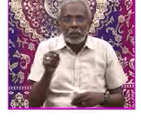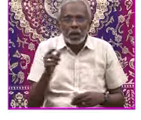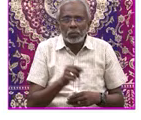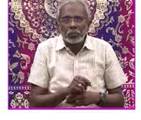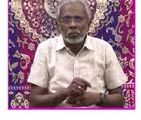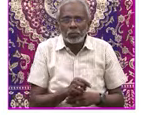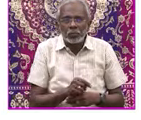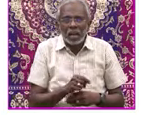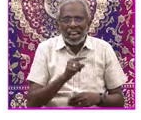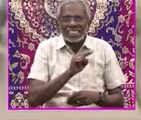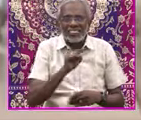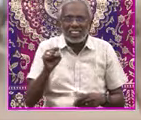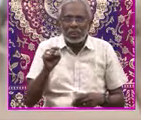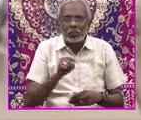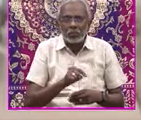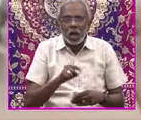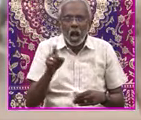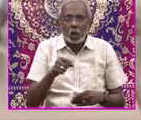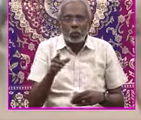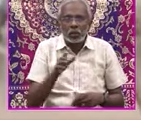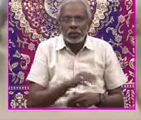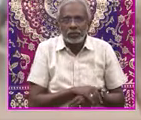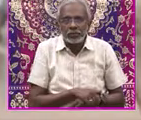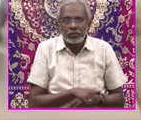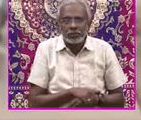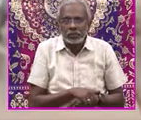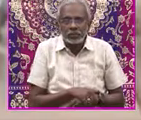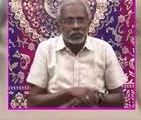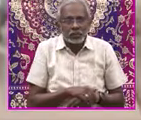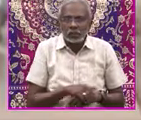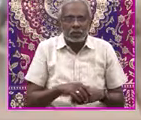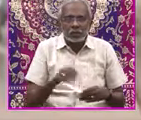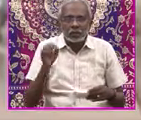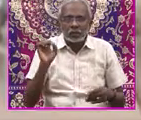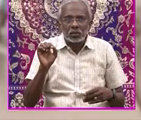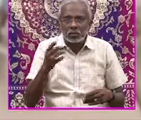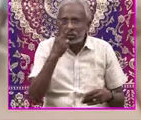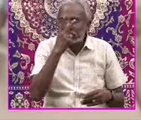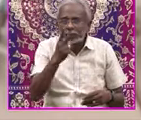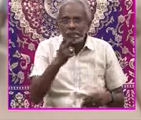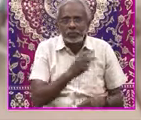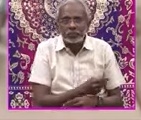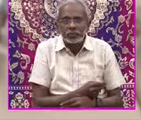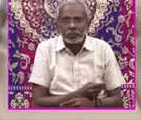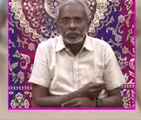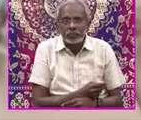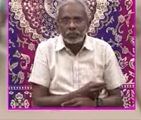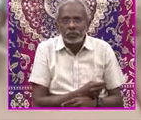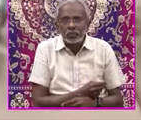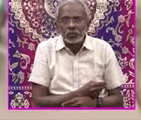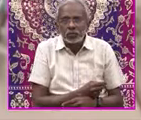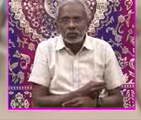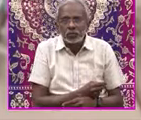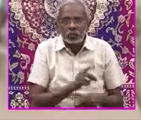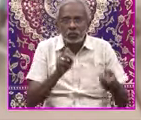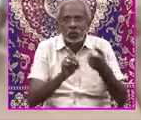விருத்தம், ஆற்றுப்படை. இவையெல்லாம் வந்து சிற்றிலக்கிய வகைகளில் சிலவற்றை காண்போம். போர் என்றாலே